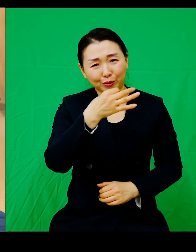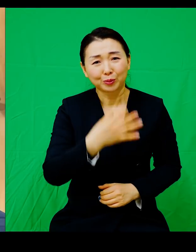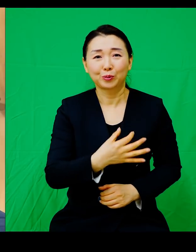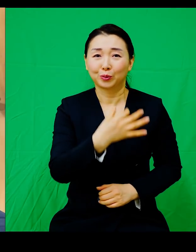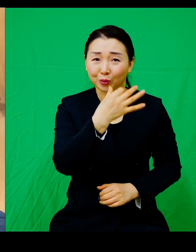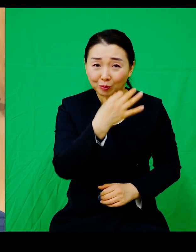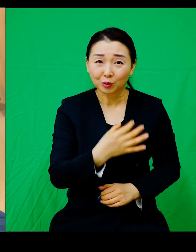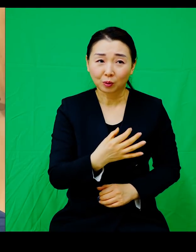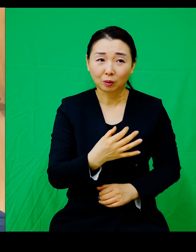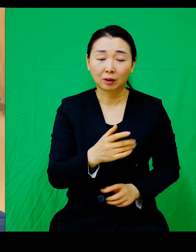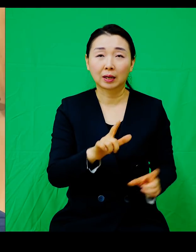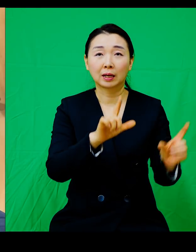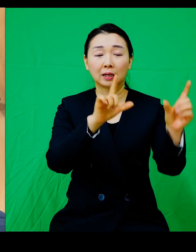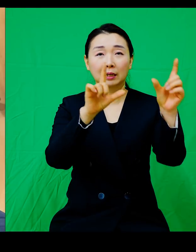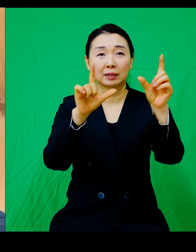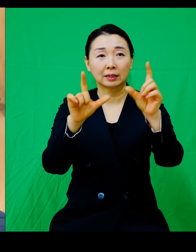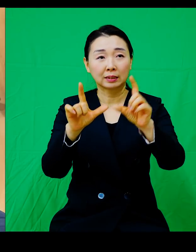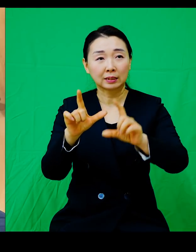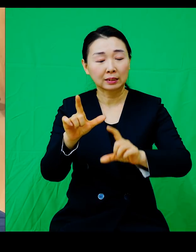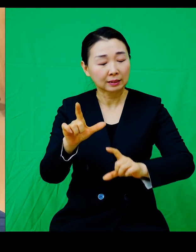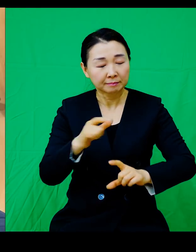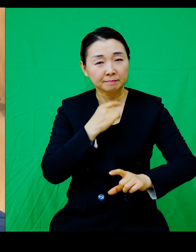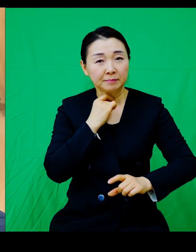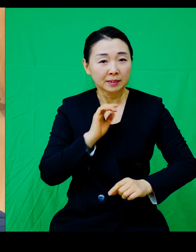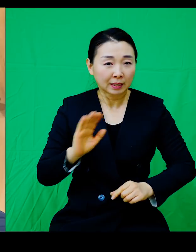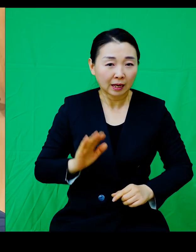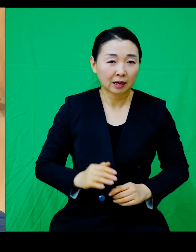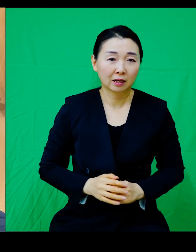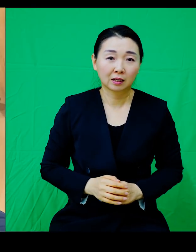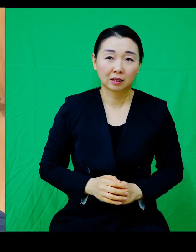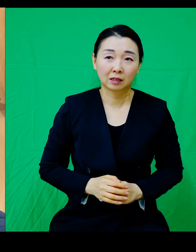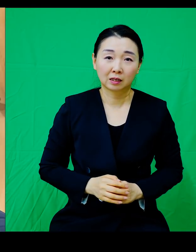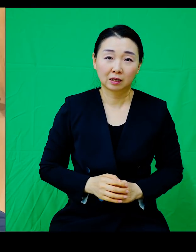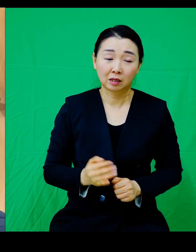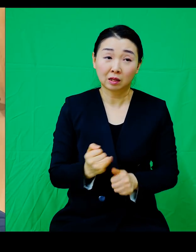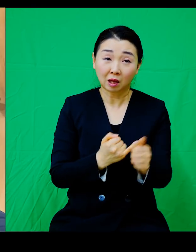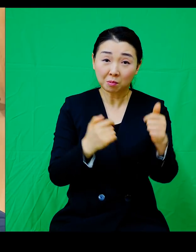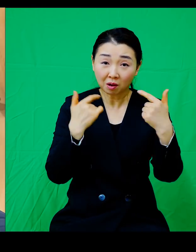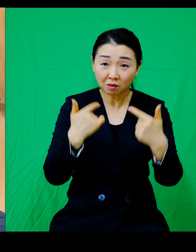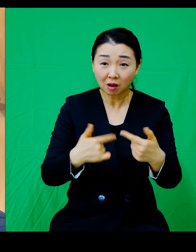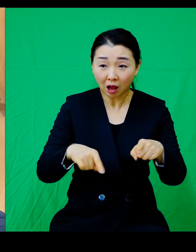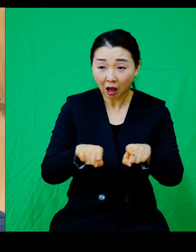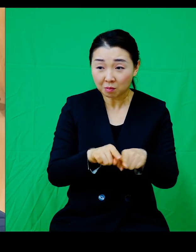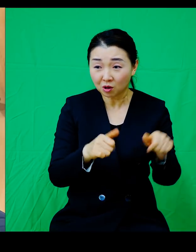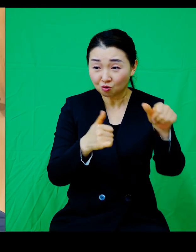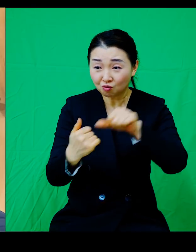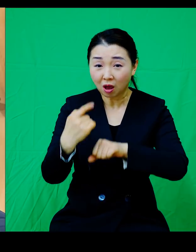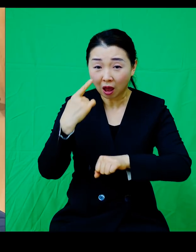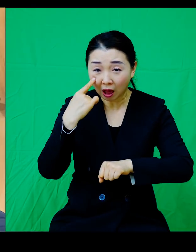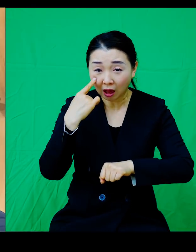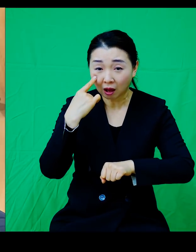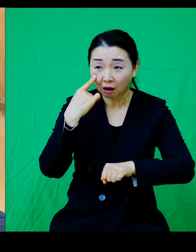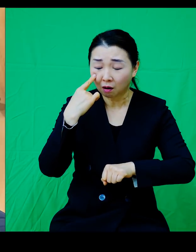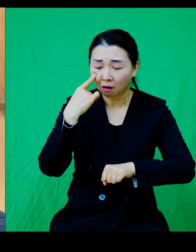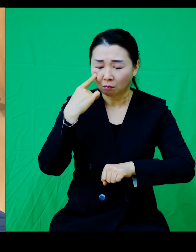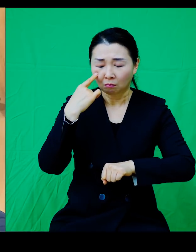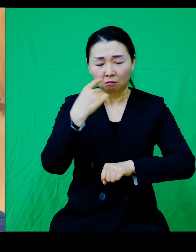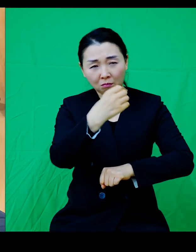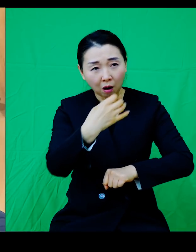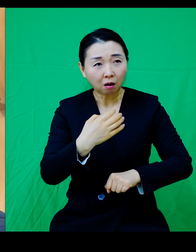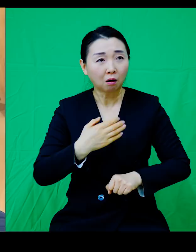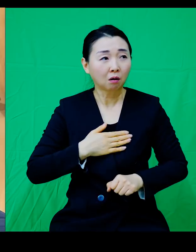견뎌서 정말 살고 싶지 않더라고요. 남편이 맨날 이렇게 뭐 같이 죽어버리자도 하지만 저도 이렇게 삶을 계속 살아야